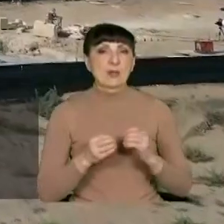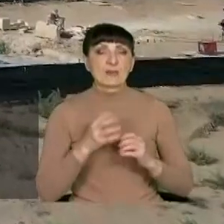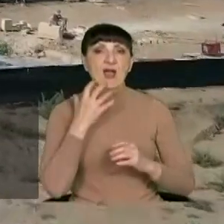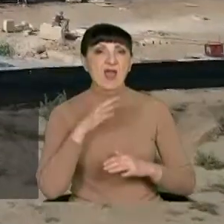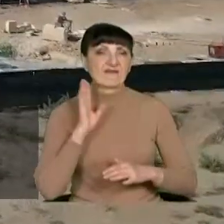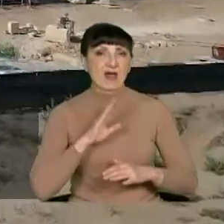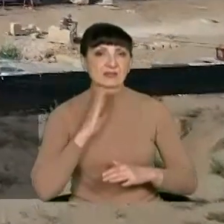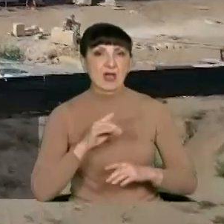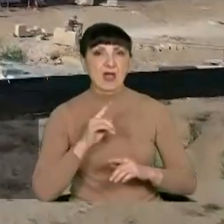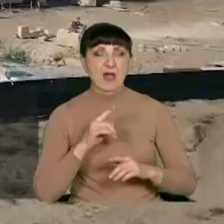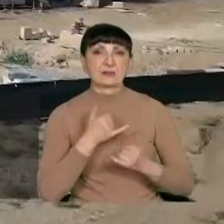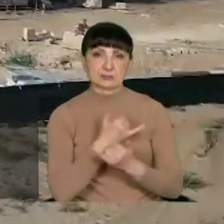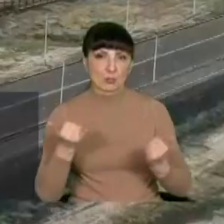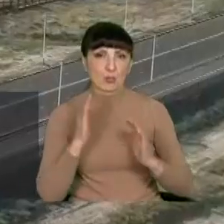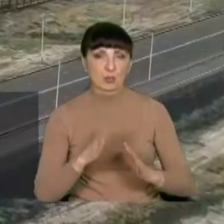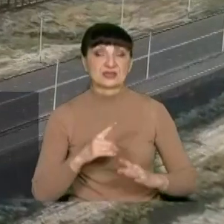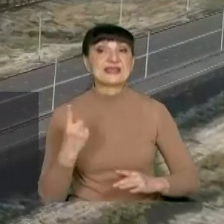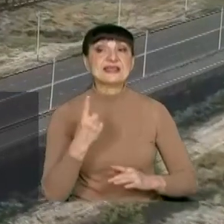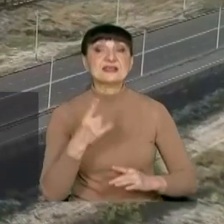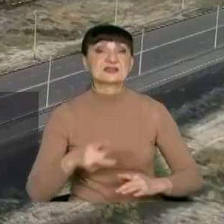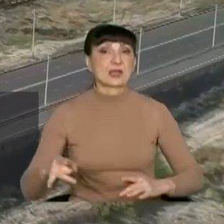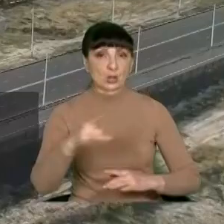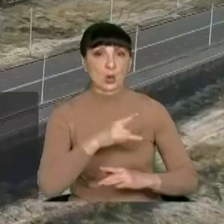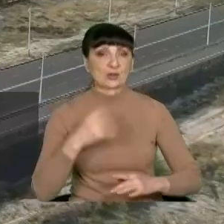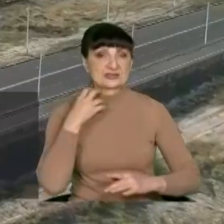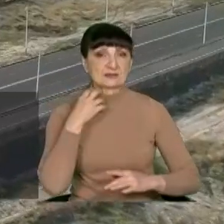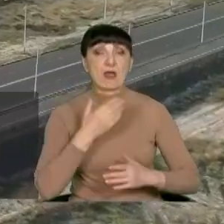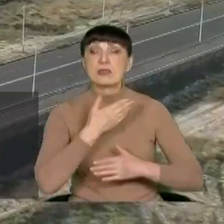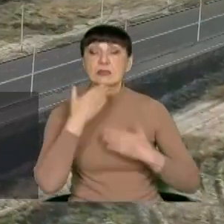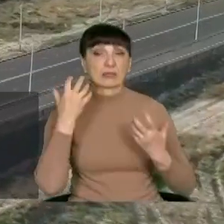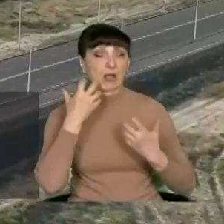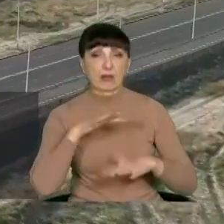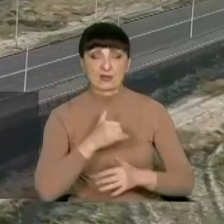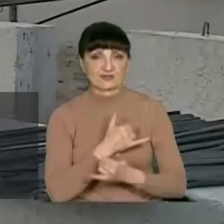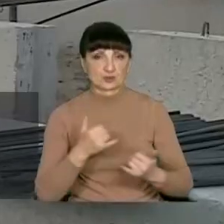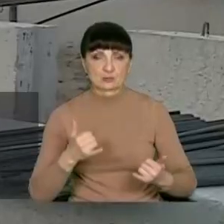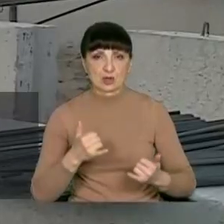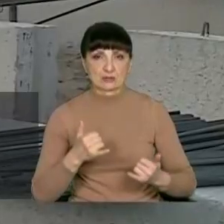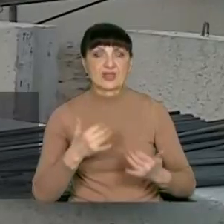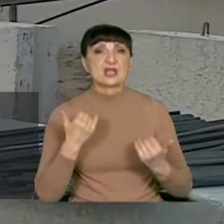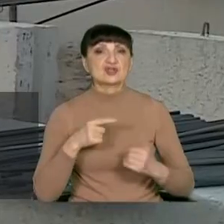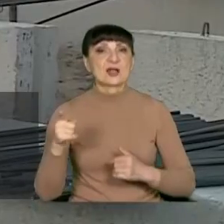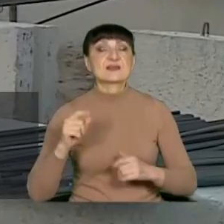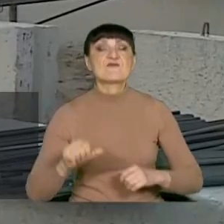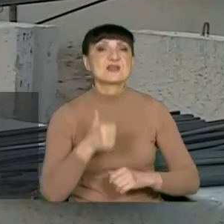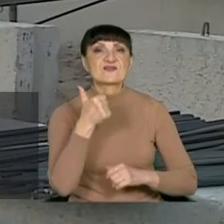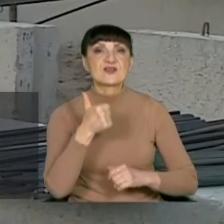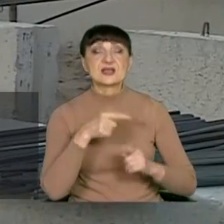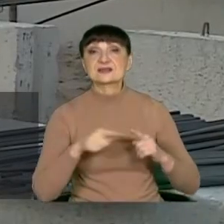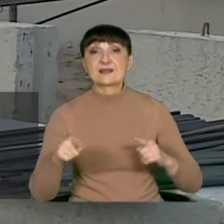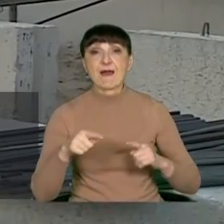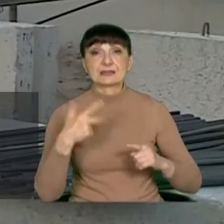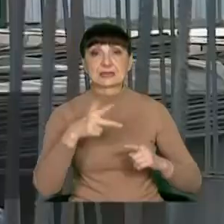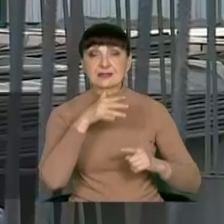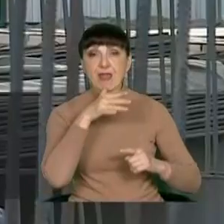горячей водой в Кызылорде. На сегодня это единственный в стране областной центр, где нет горячего водоснабжения. Сейчас там впервые за годы